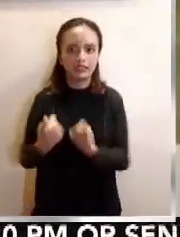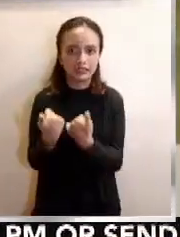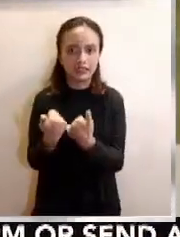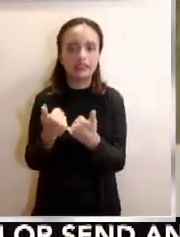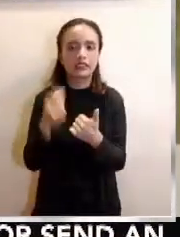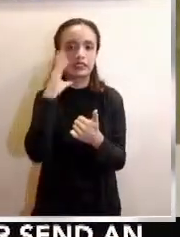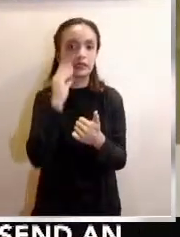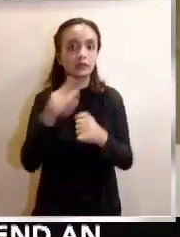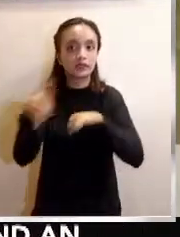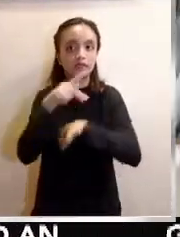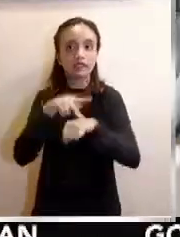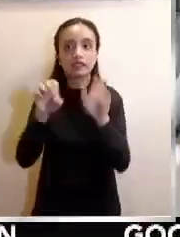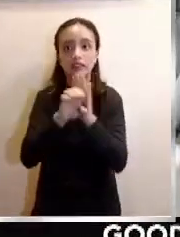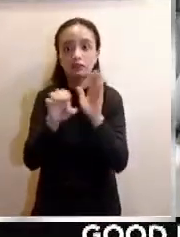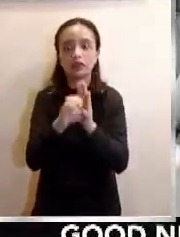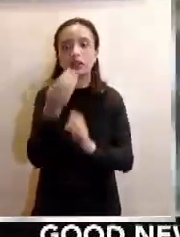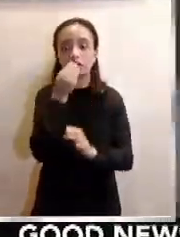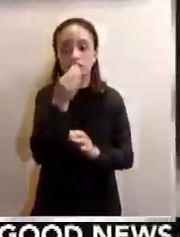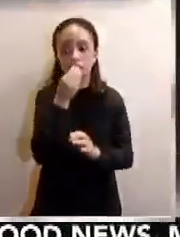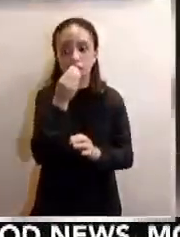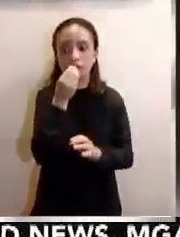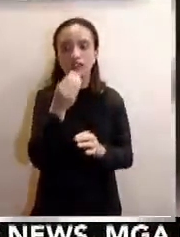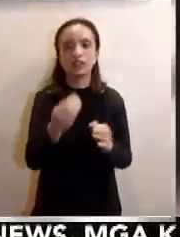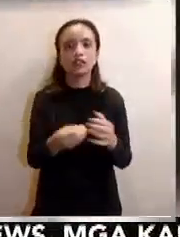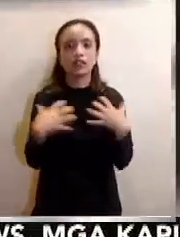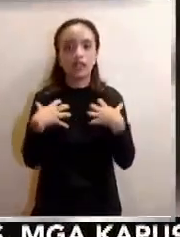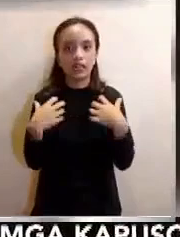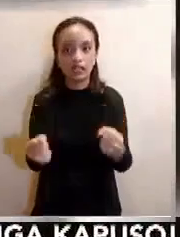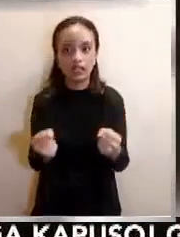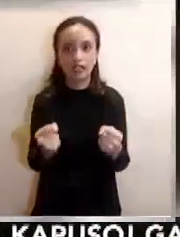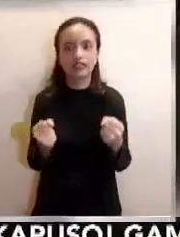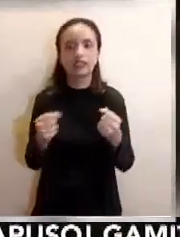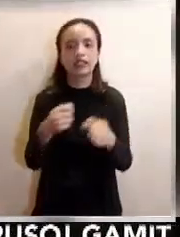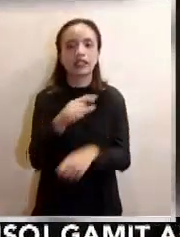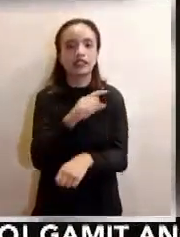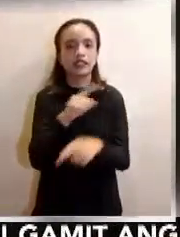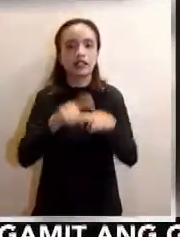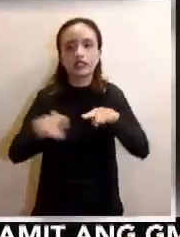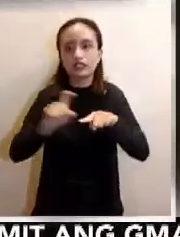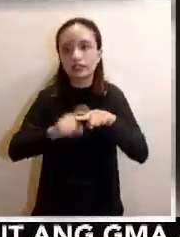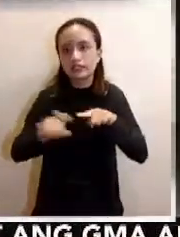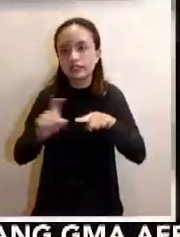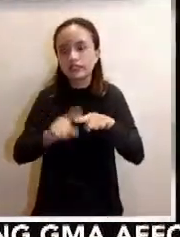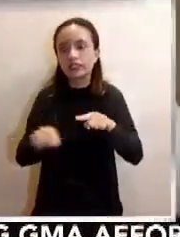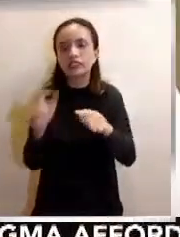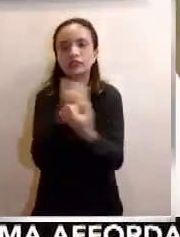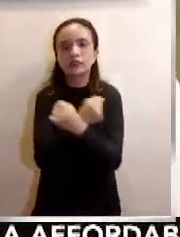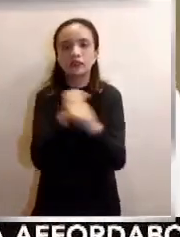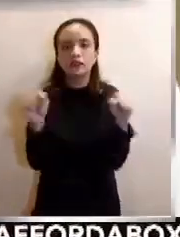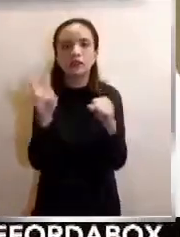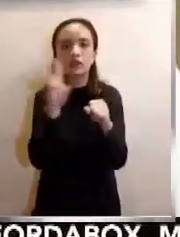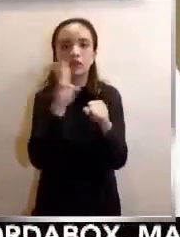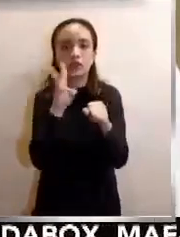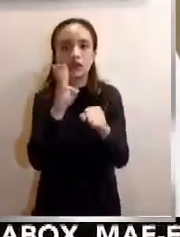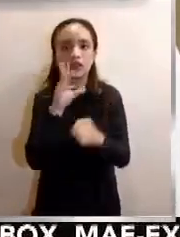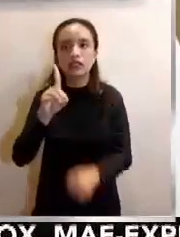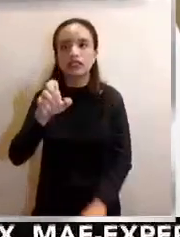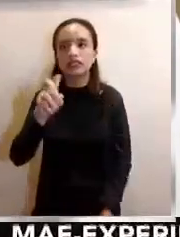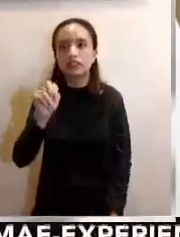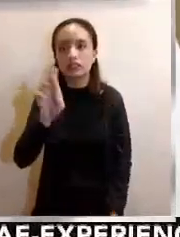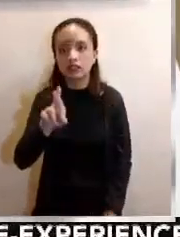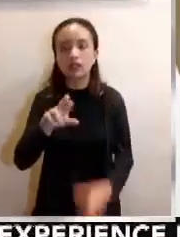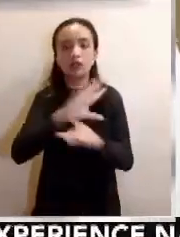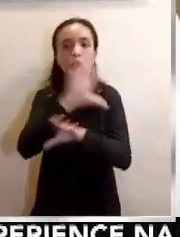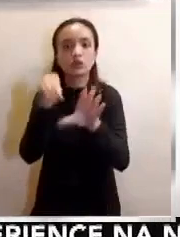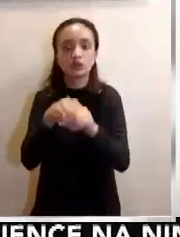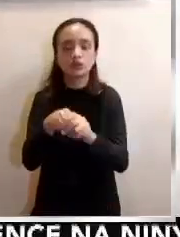ng sa pagkain, kalusugan at enerhiya. Kabilang naman ang water security sa tinalakay ng DNR. Kabila sa mga pinatututukan ng